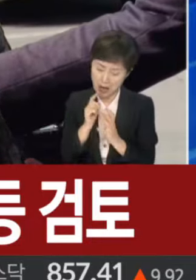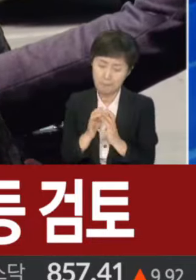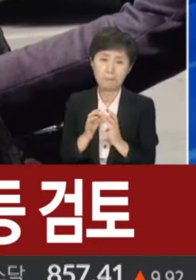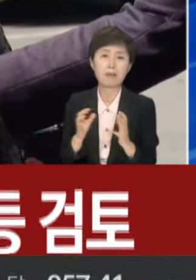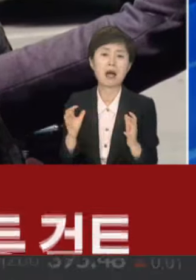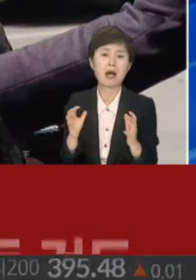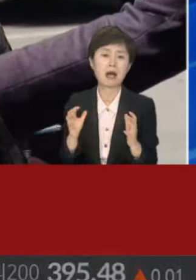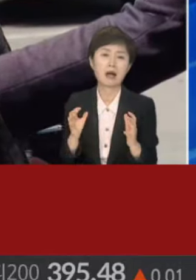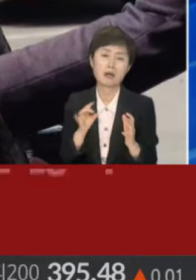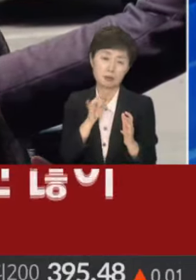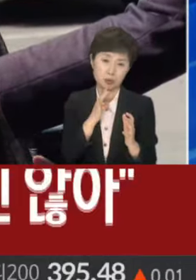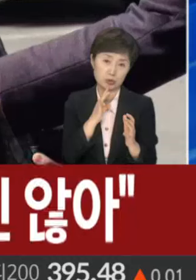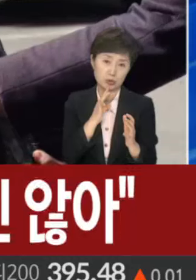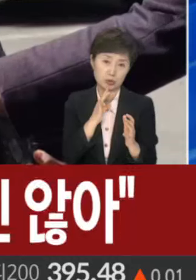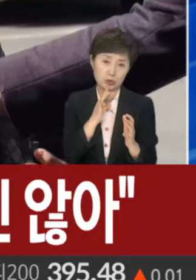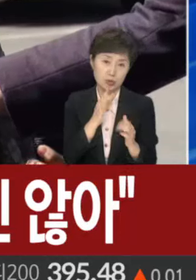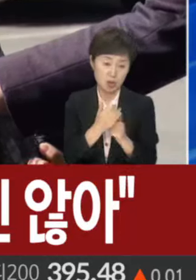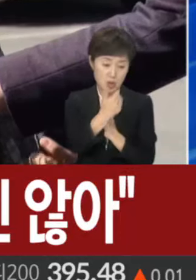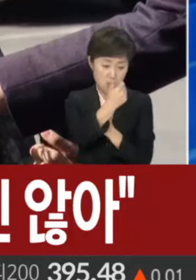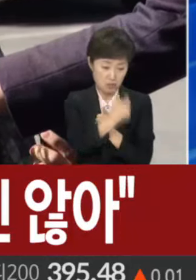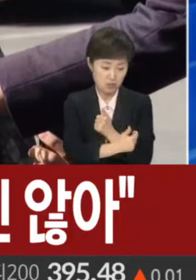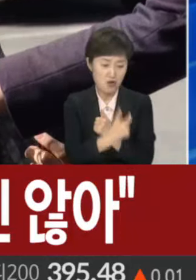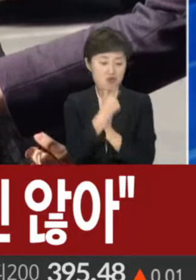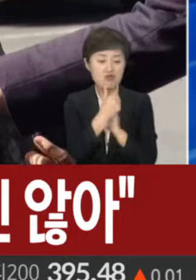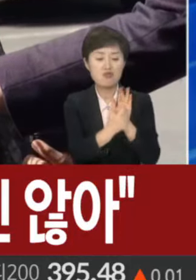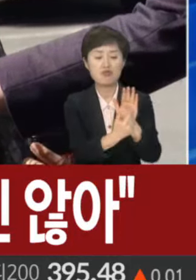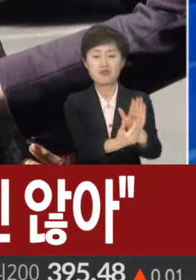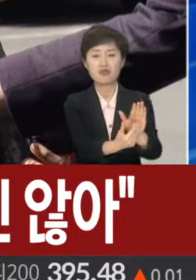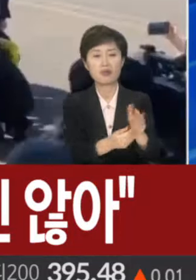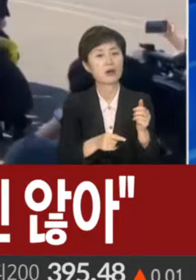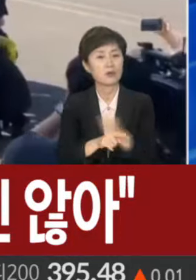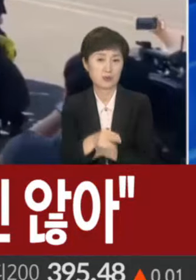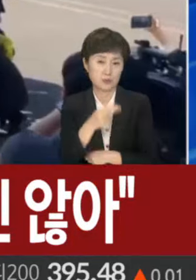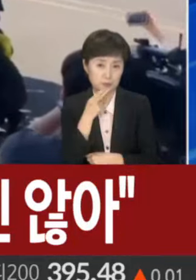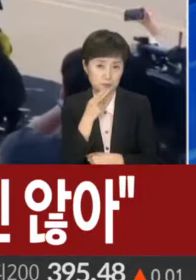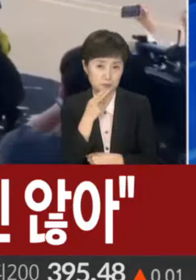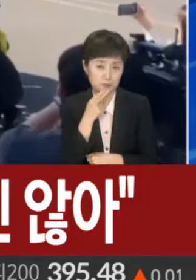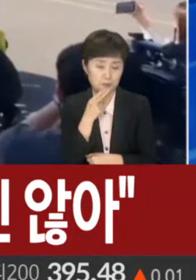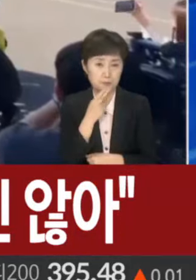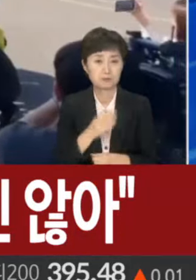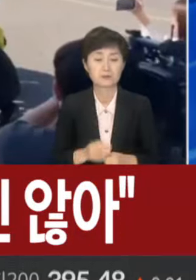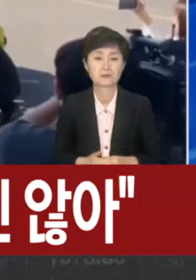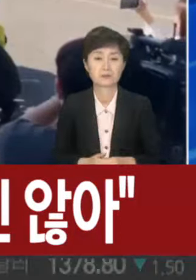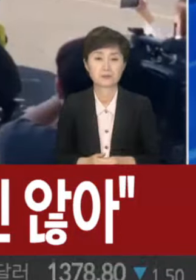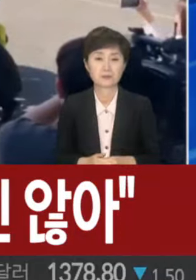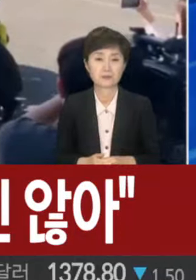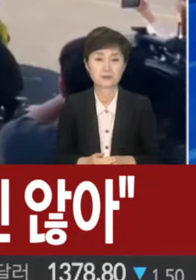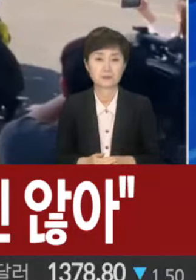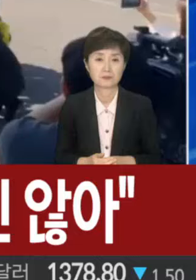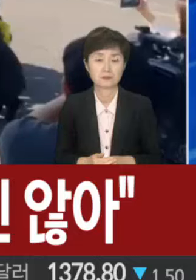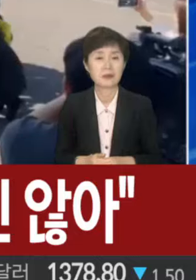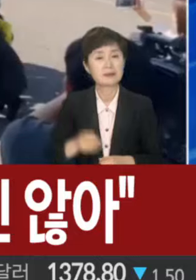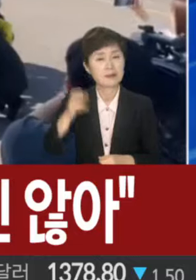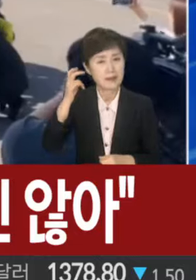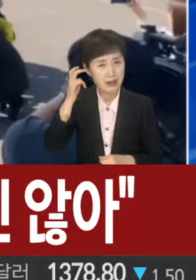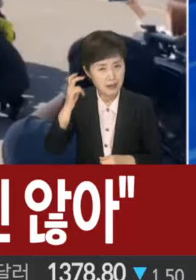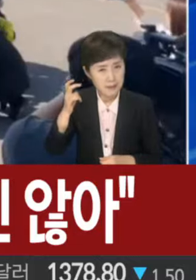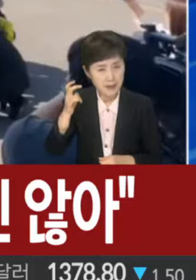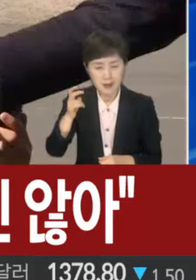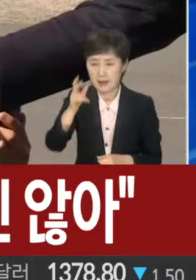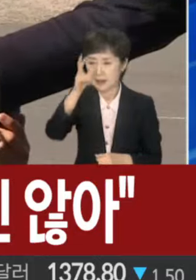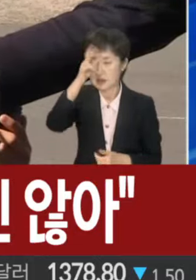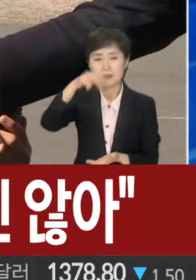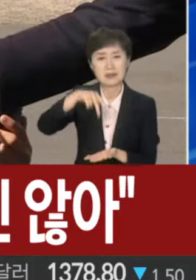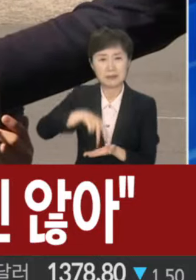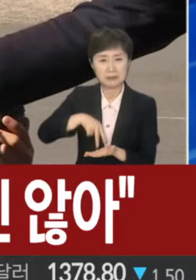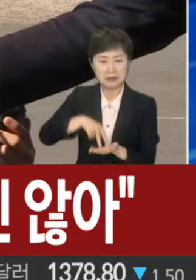그게 수사심의위원회 권고 결과를 배제할 만큼의 사유가 된다고 보기는 좀 어려운 상황이거든요. 예. 그래서 아마 비슷한